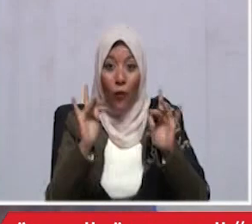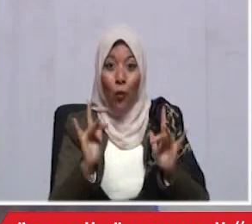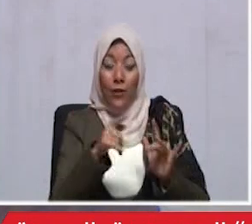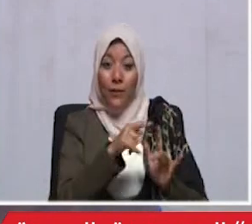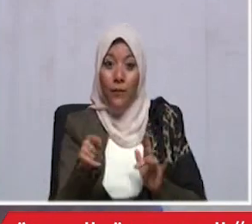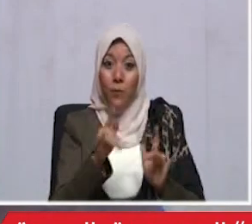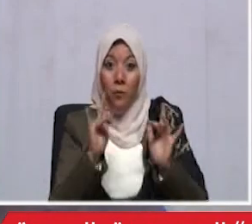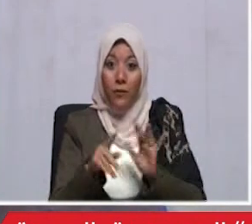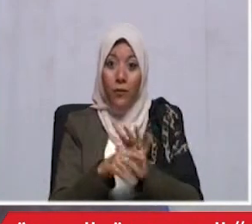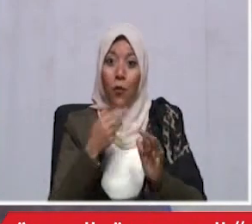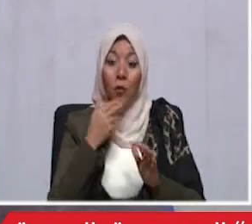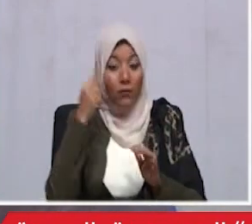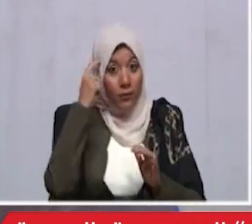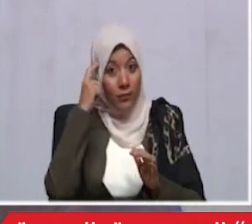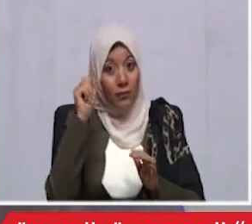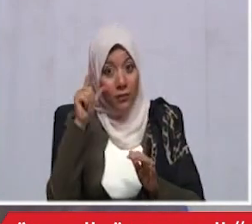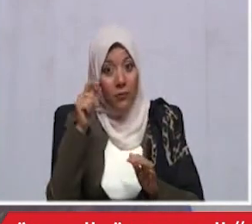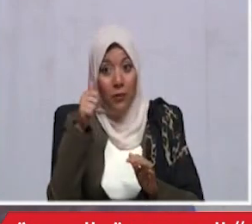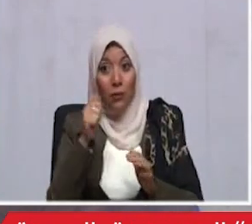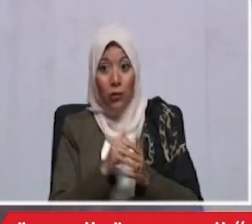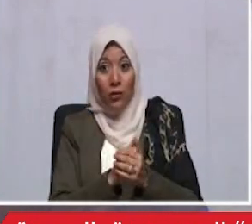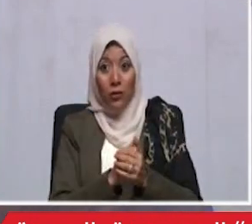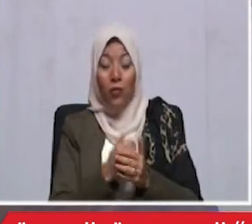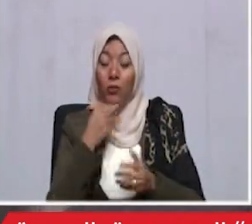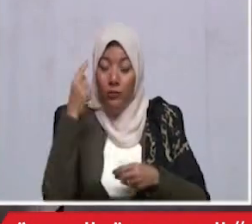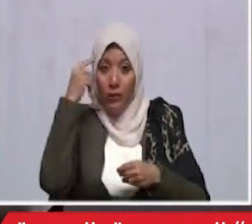لا هو ما شاء الله ذكي، ها هيعرف يمشيه.